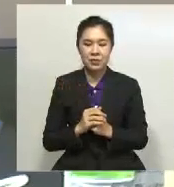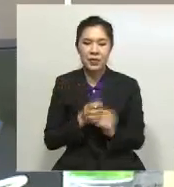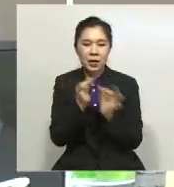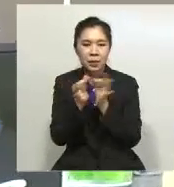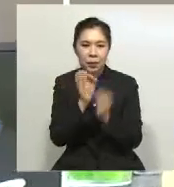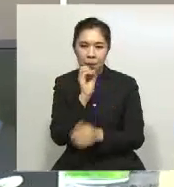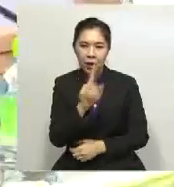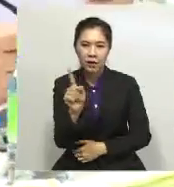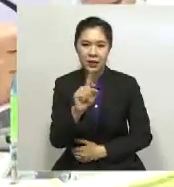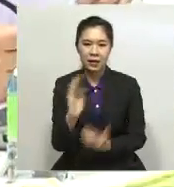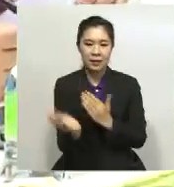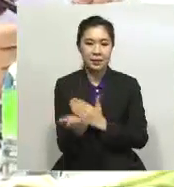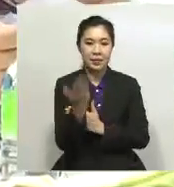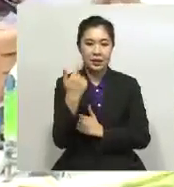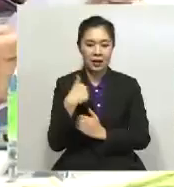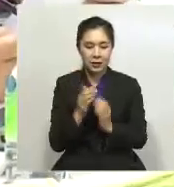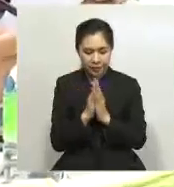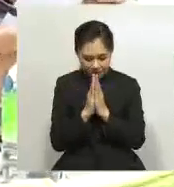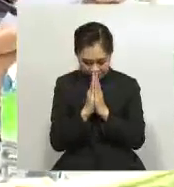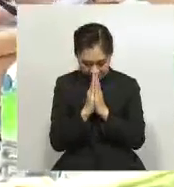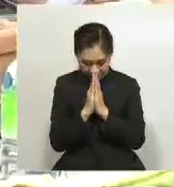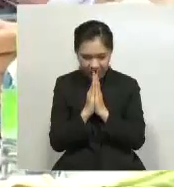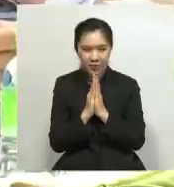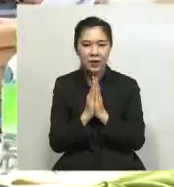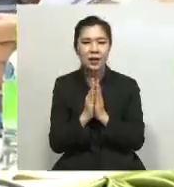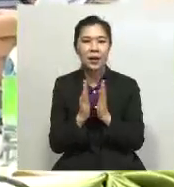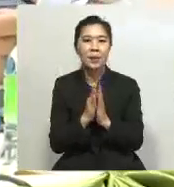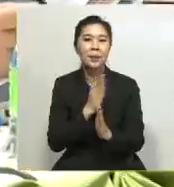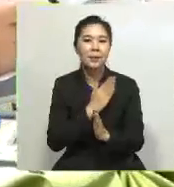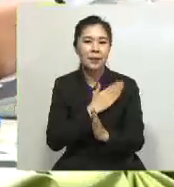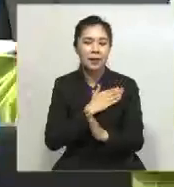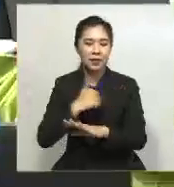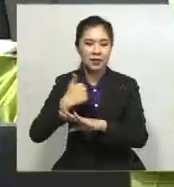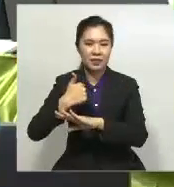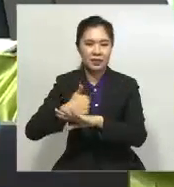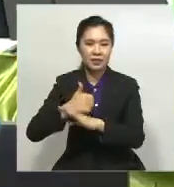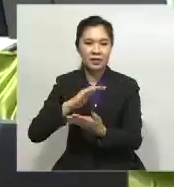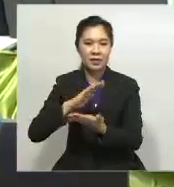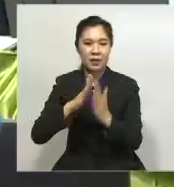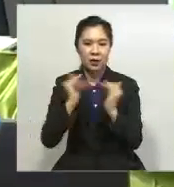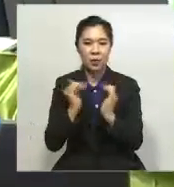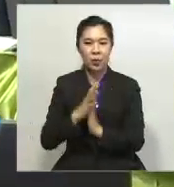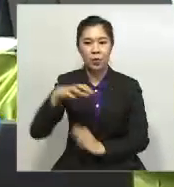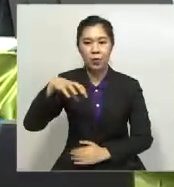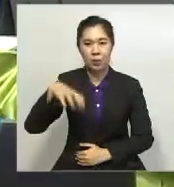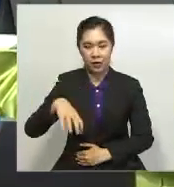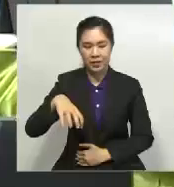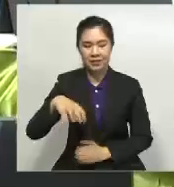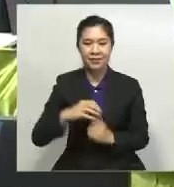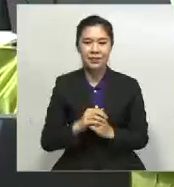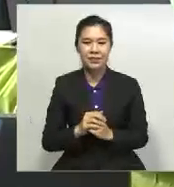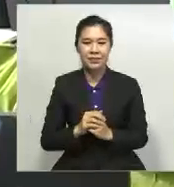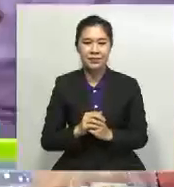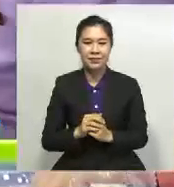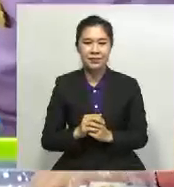ชุมว่าเมื่อเช้าได้เข้าไปกราบหลวงปู่ลีตานังกะโรเจ้าอาวาสวัดตะลุกวนารามที่วัดป่าหัวตะลุก